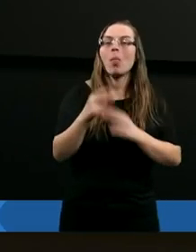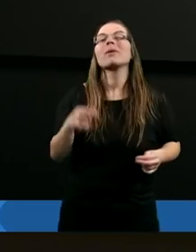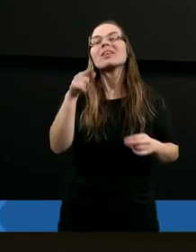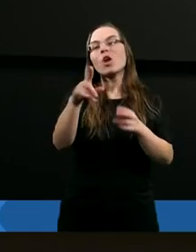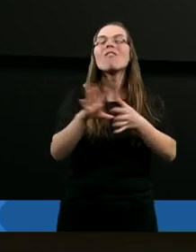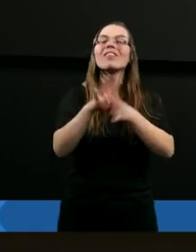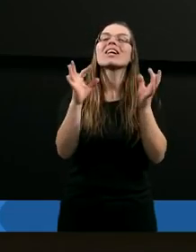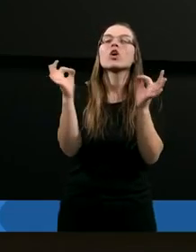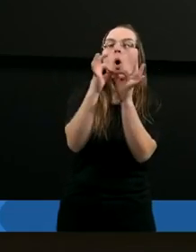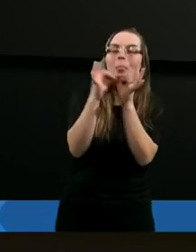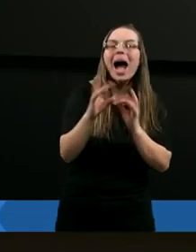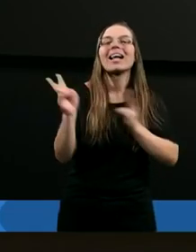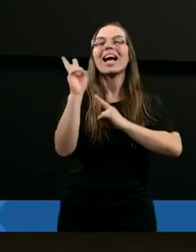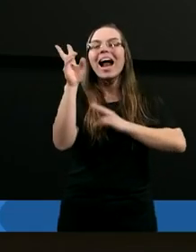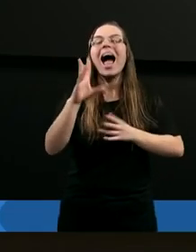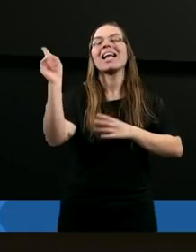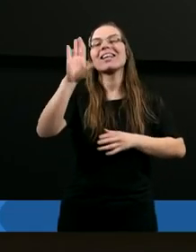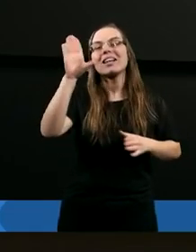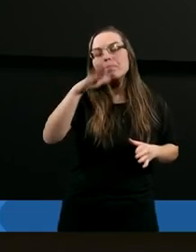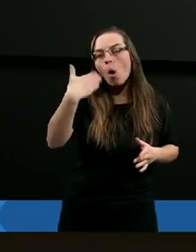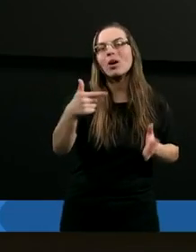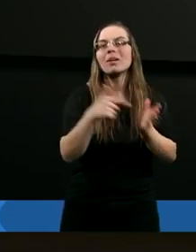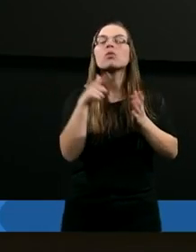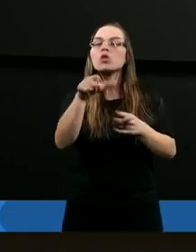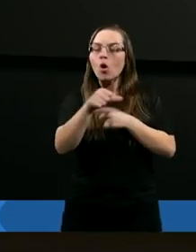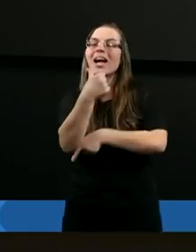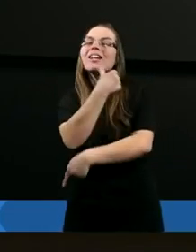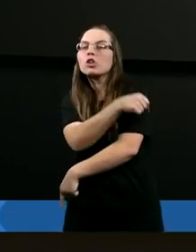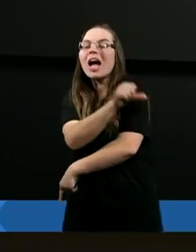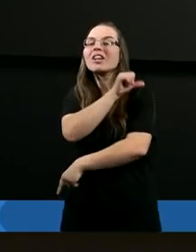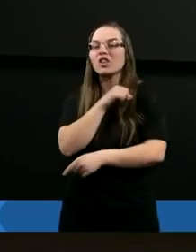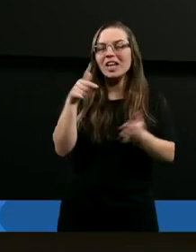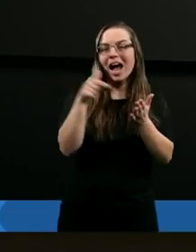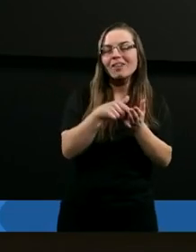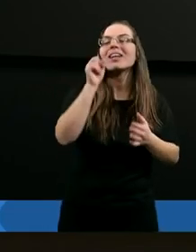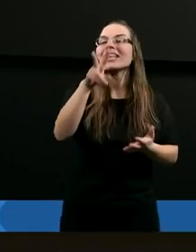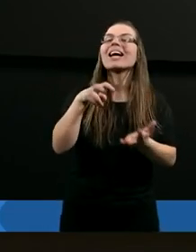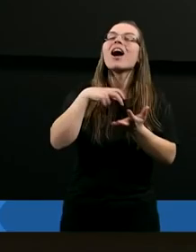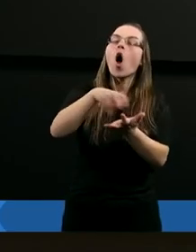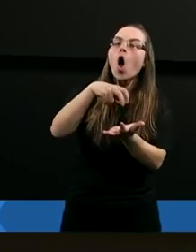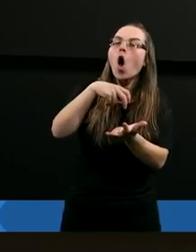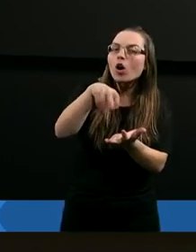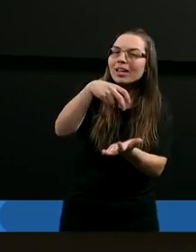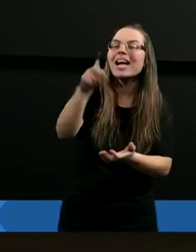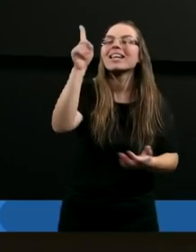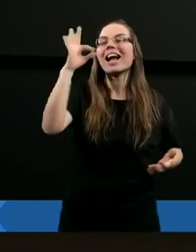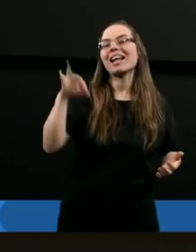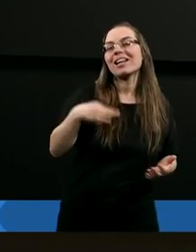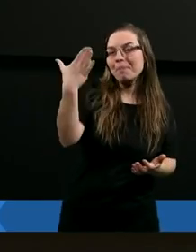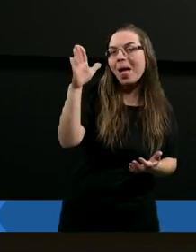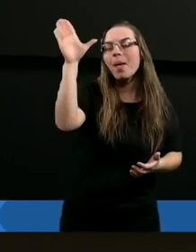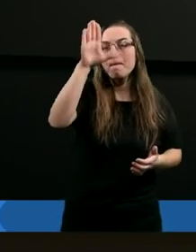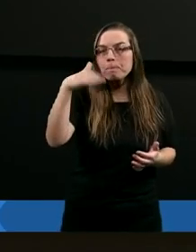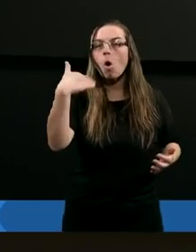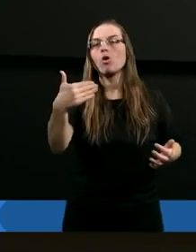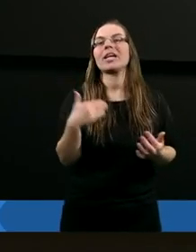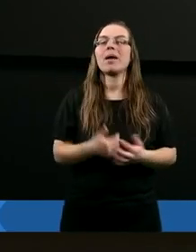właśnie w relacjach z Panem Bogiem. To jest chrześcijaństwo, to jest takie chodzenie z Panem Bogiem,